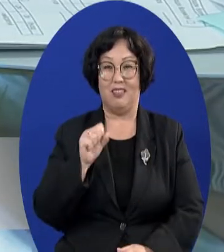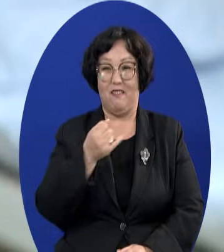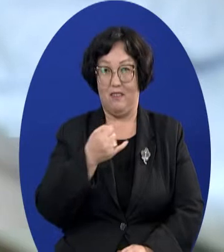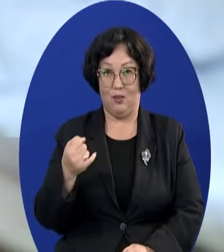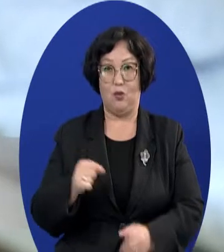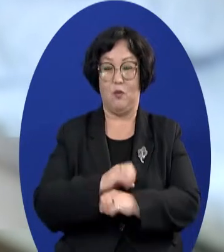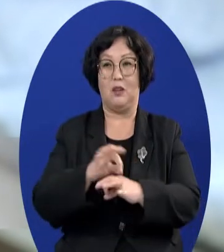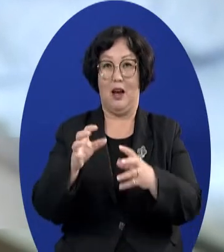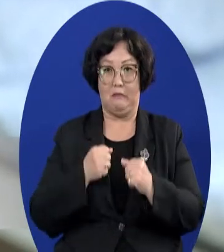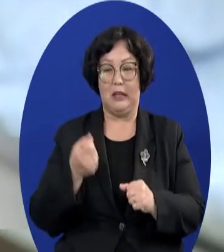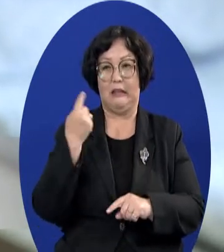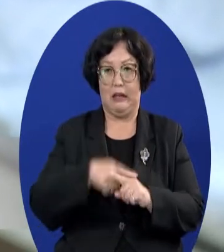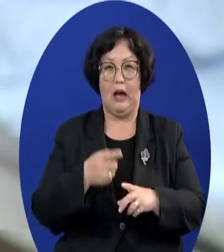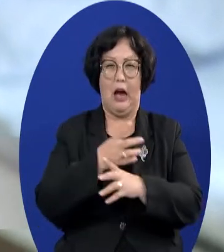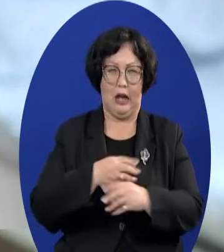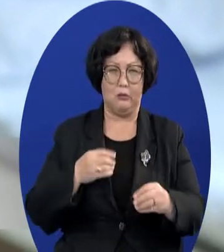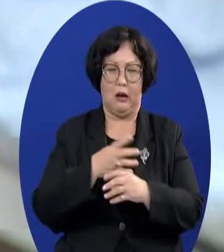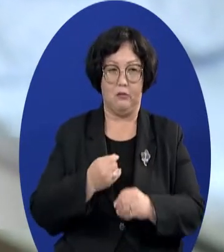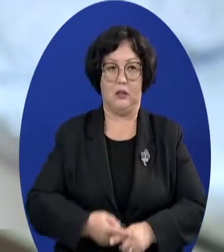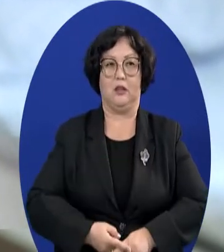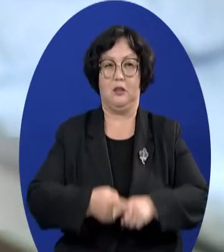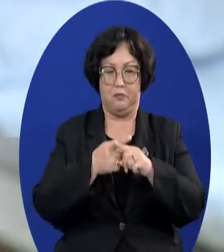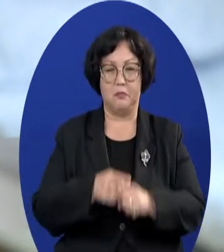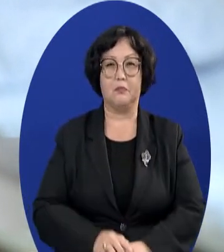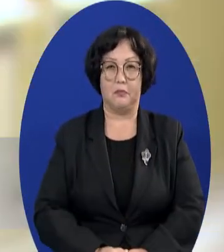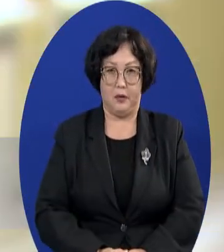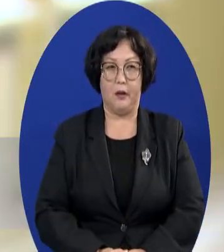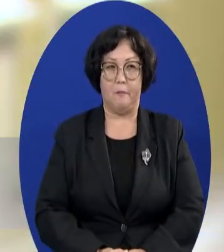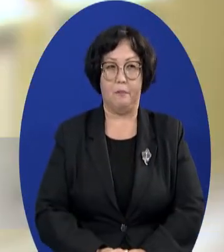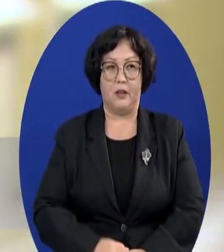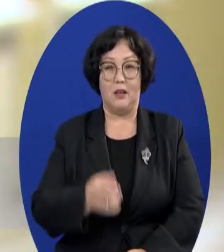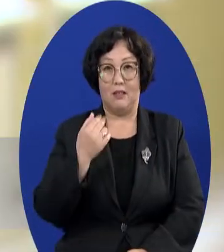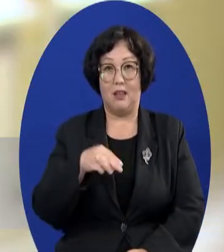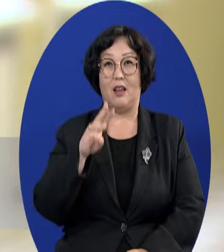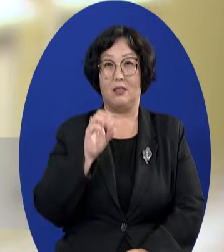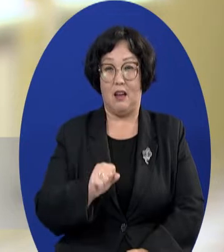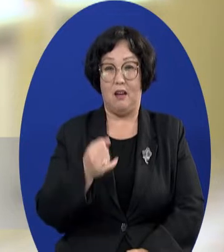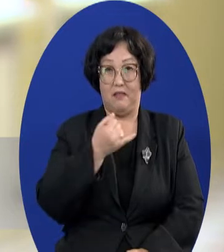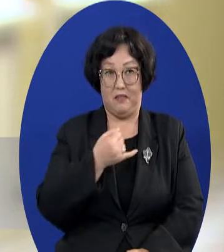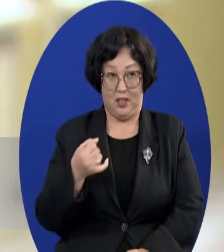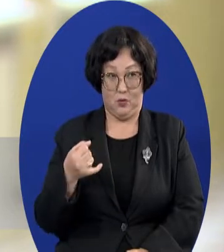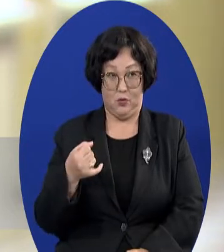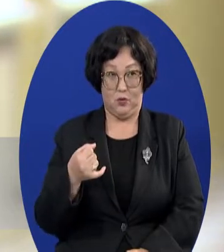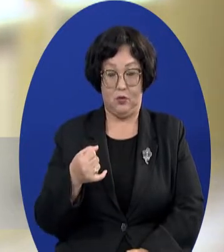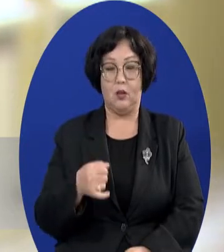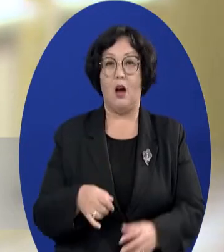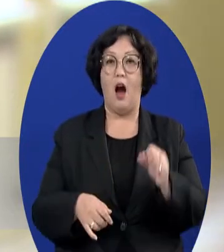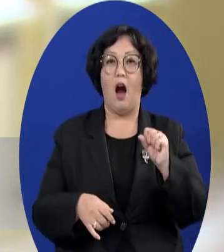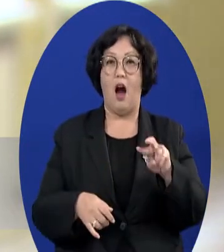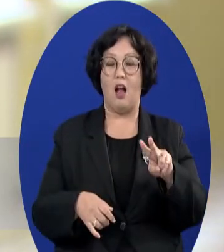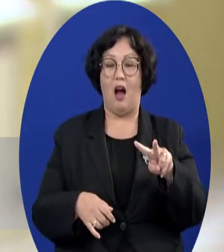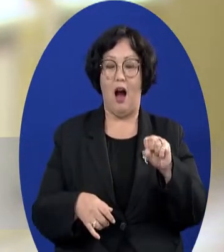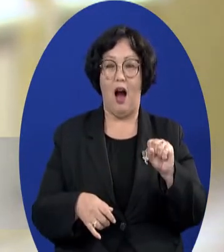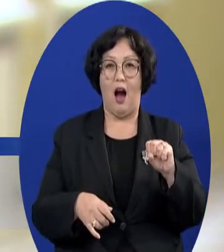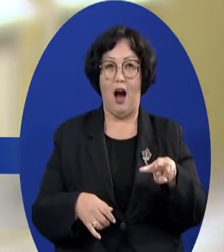халдвар авсан хэрнээ дахин халдварлаж өвчилж байна. Дельта хувилбараар одоо өмнө альфа хувилбараар тусаад